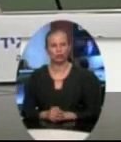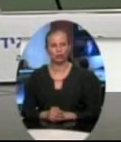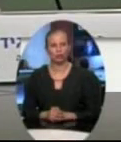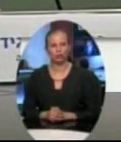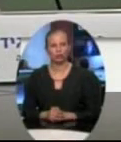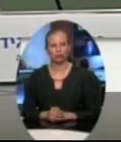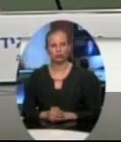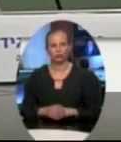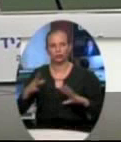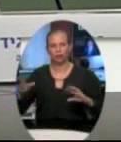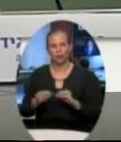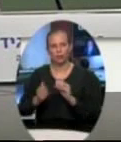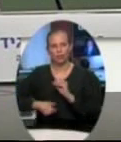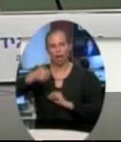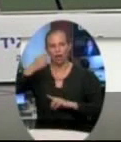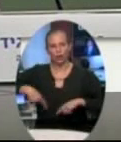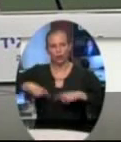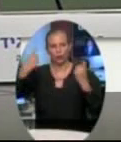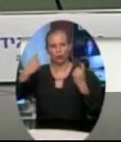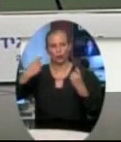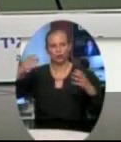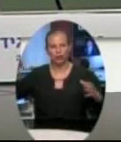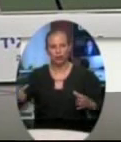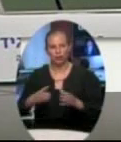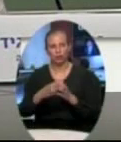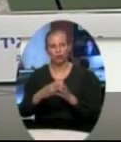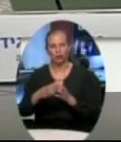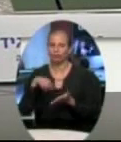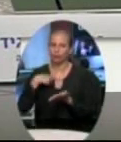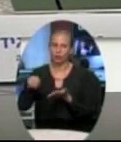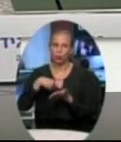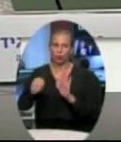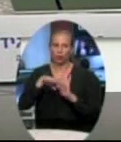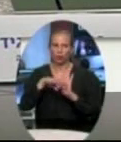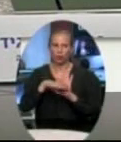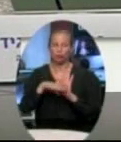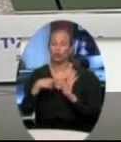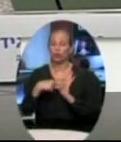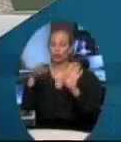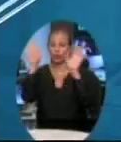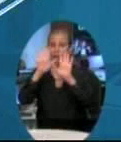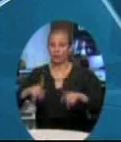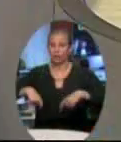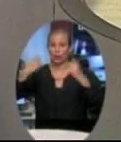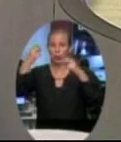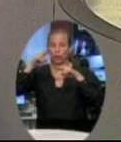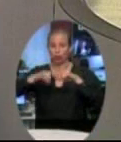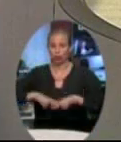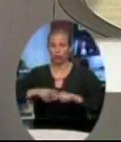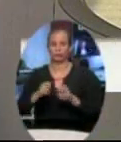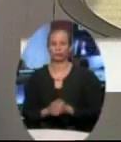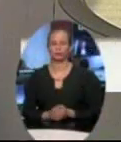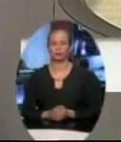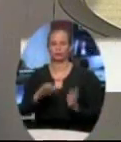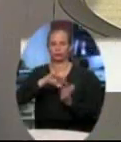יחד עם שר החינוך, להתכנס, להביא תיקון חקיקה ושהחינוכית תישאר.